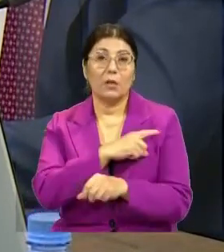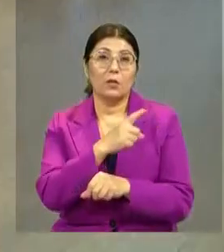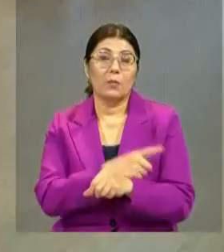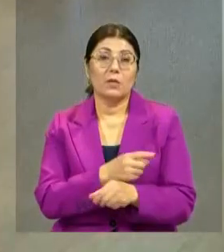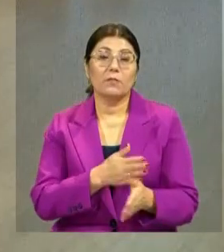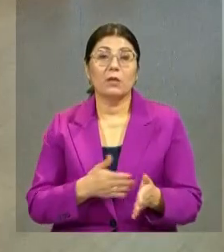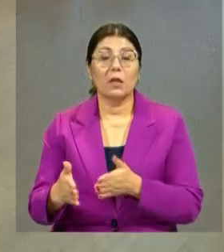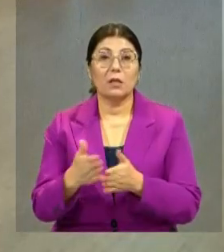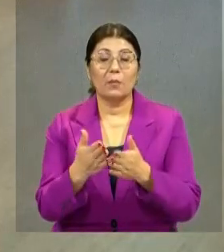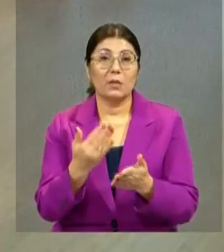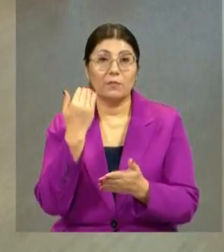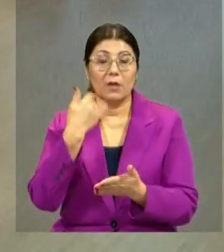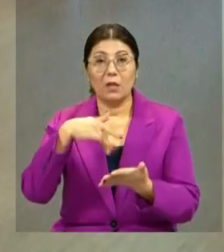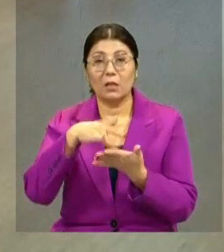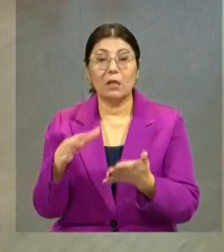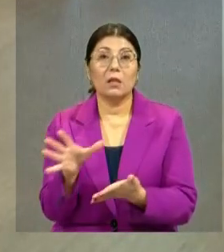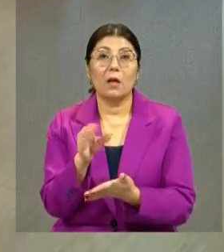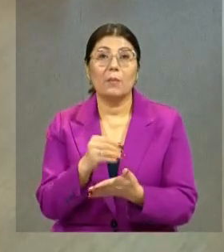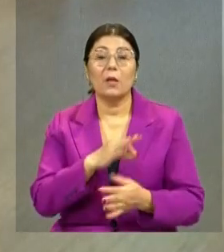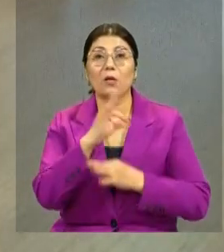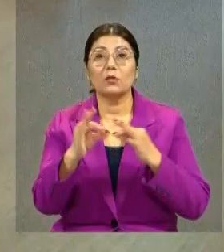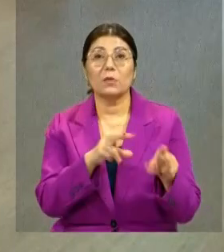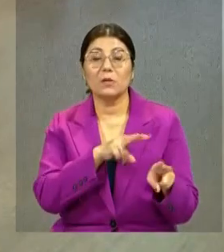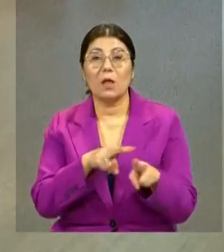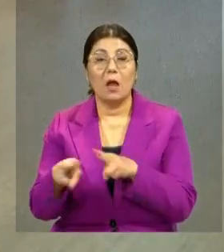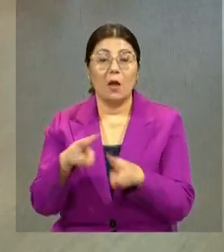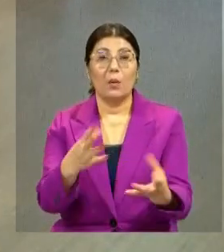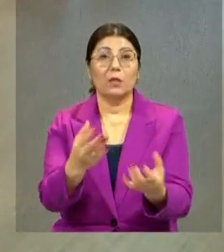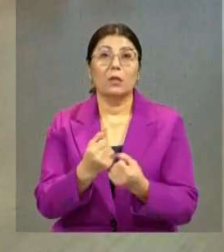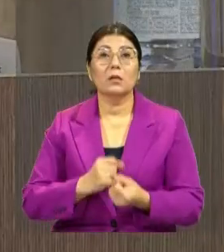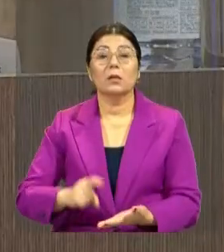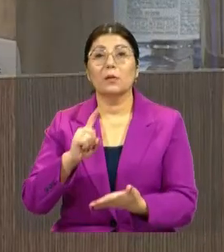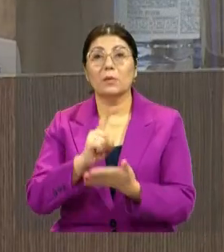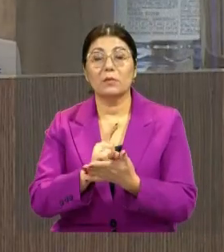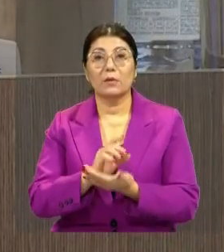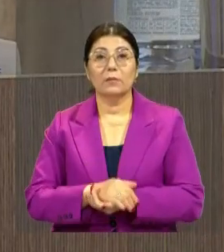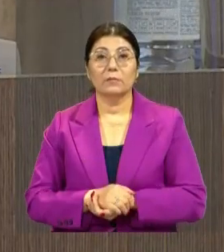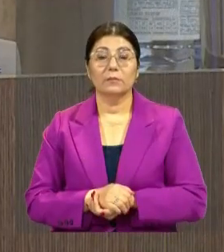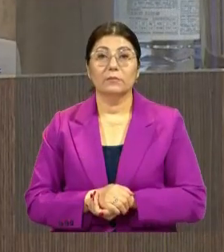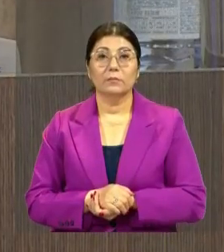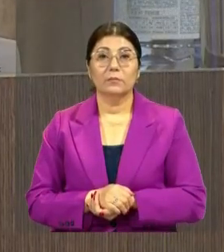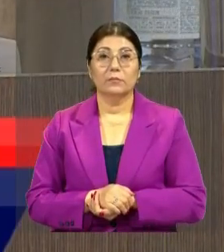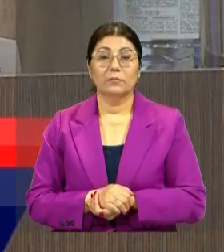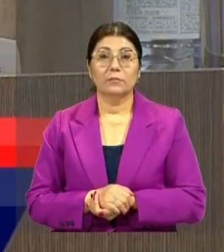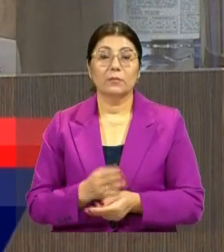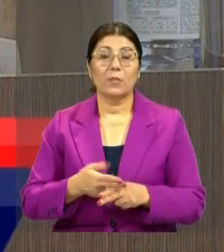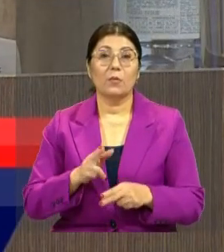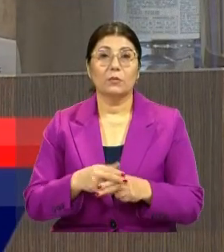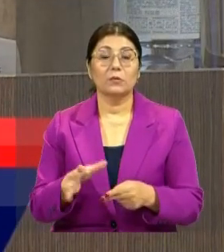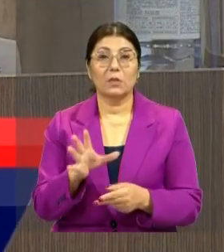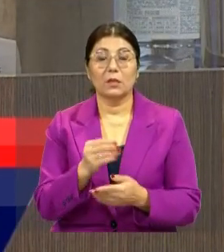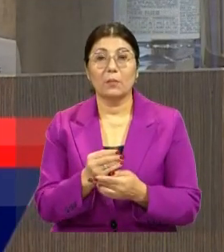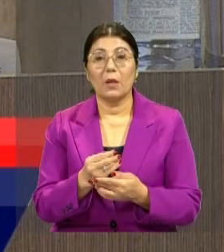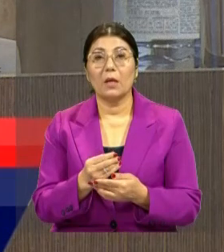жол активтері сапасы орталығының барлық жобасын бақылауға тарту міндеті қойылды. Объектілерді түпкілікті қабылдау үшін ескертілерді